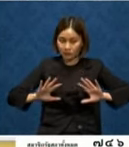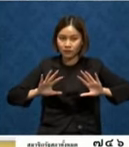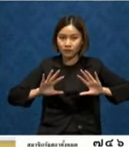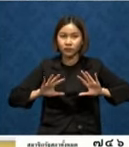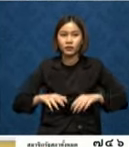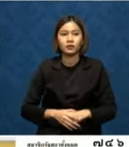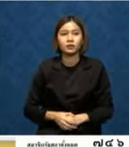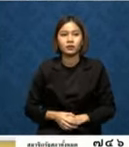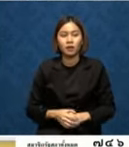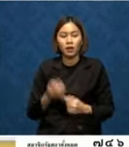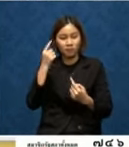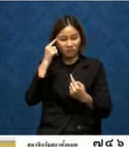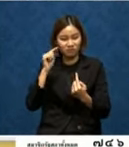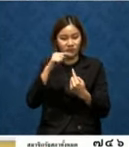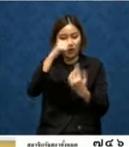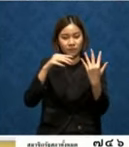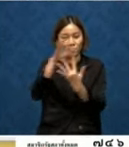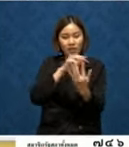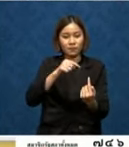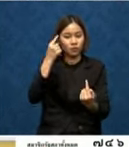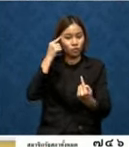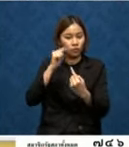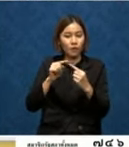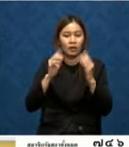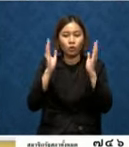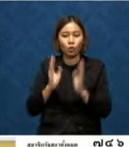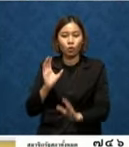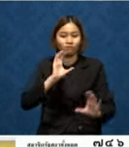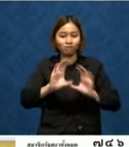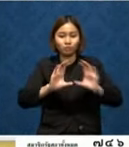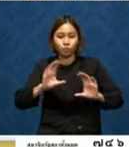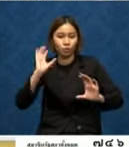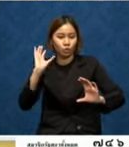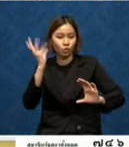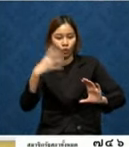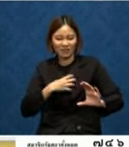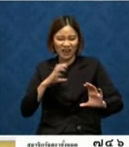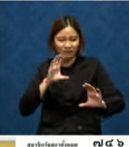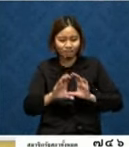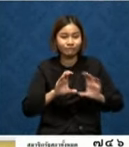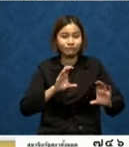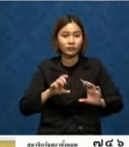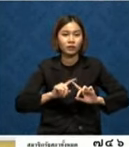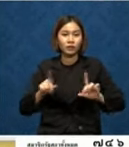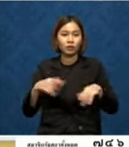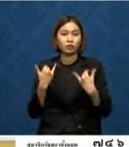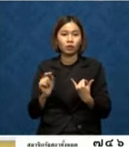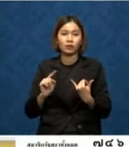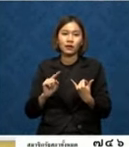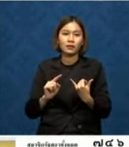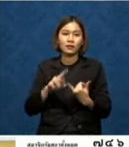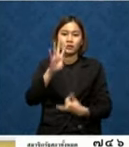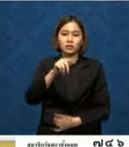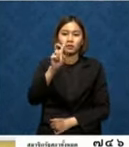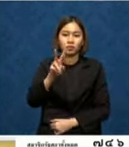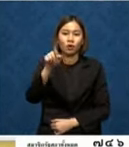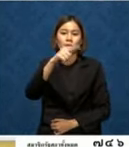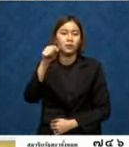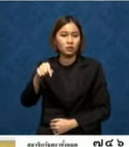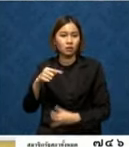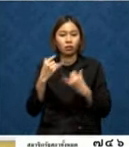เราเคยเป็นจุดมุ่งหมายที่นักลงทุนทั่วโลกแย่งกันเข้ามาลงทุนแต่ตอนนี้ค่ะจาก 42%